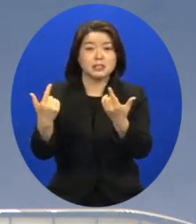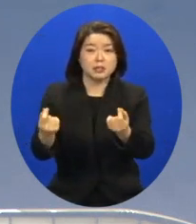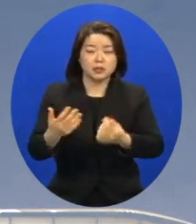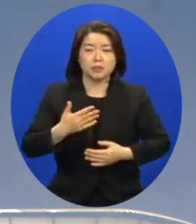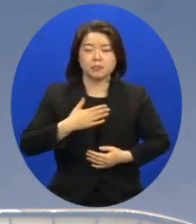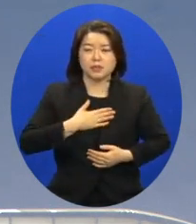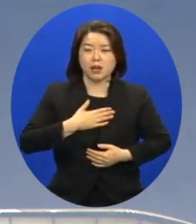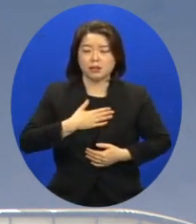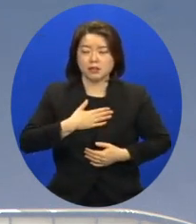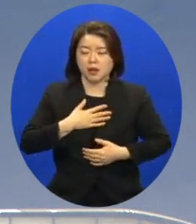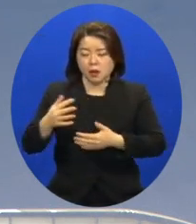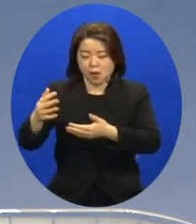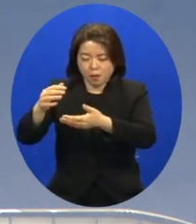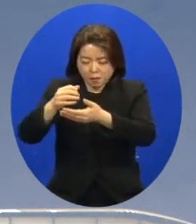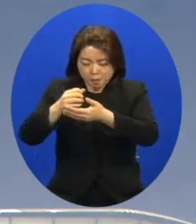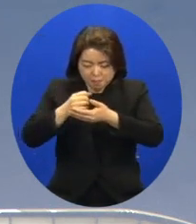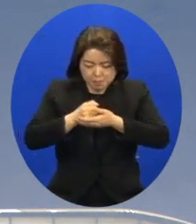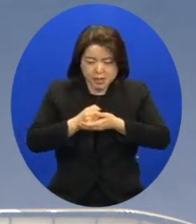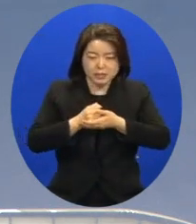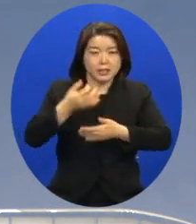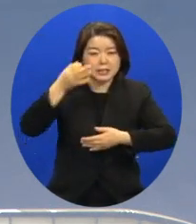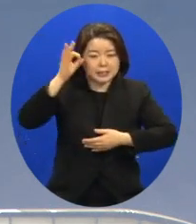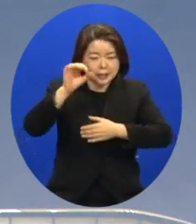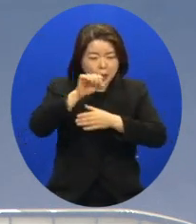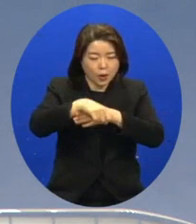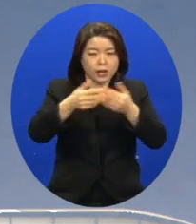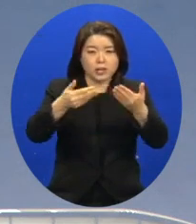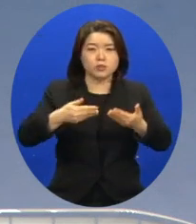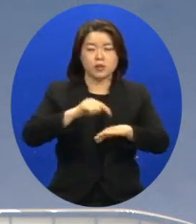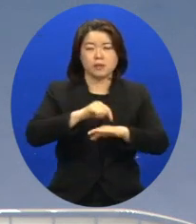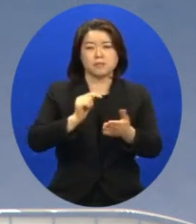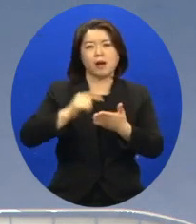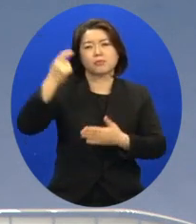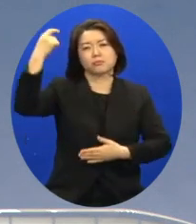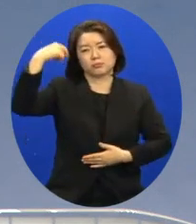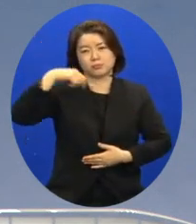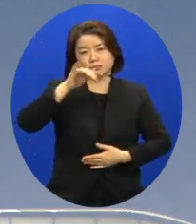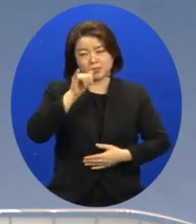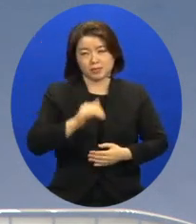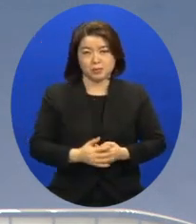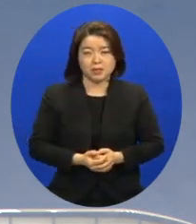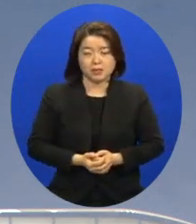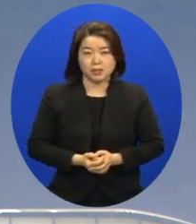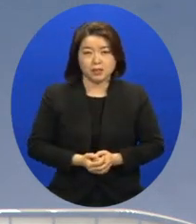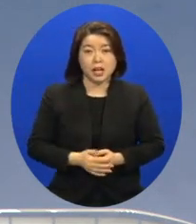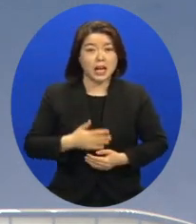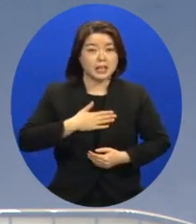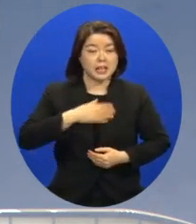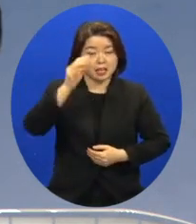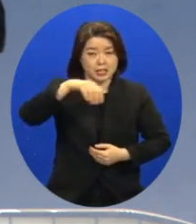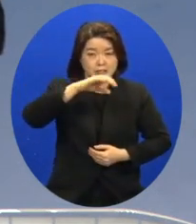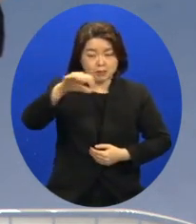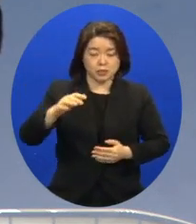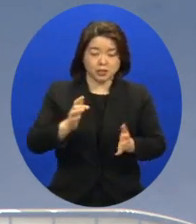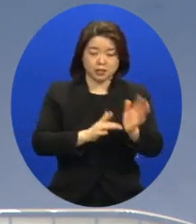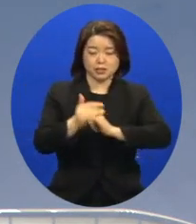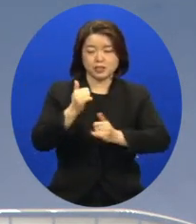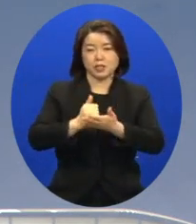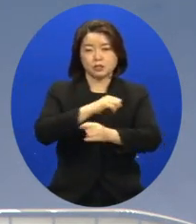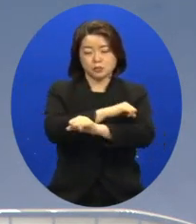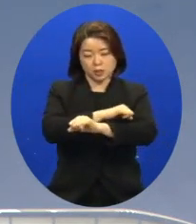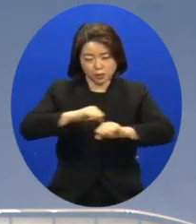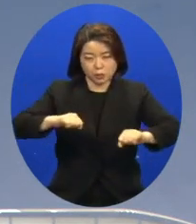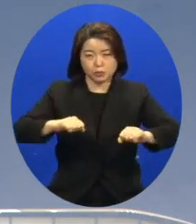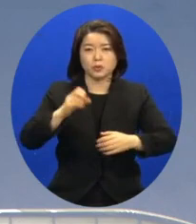저를 받아주시는 것이 마음에 느껴지는 거예요. 저는 십자가에 예수님의 용서와